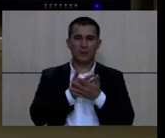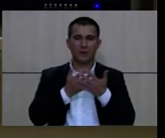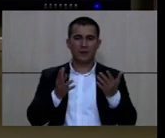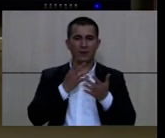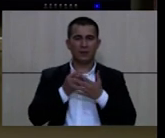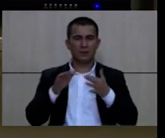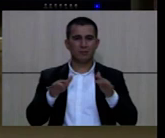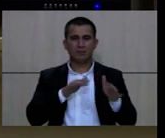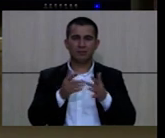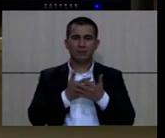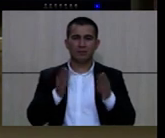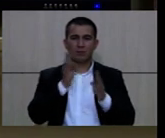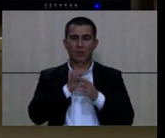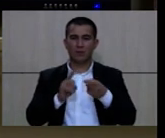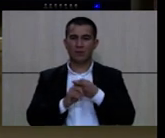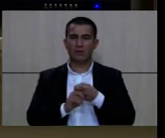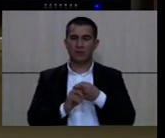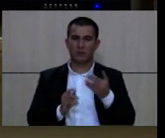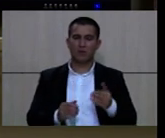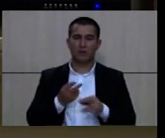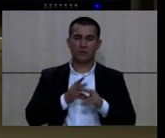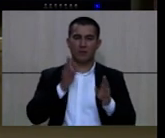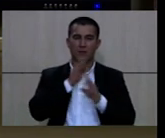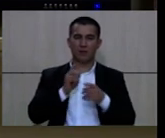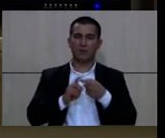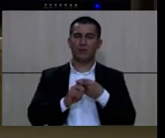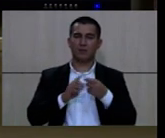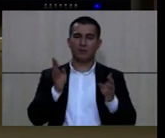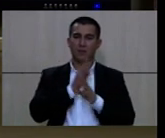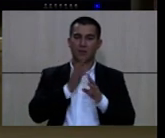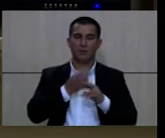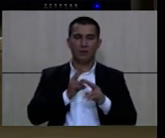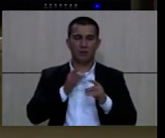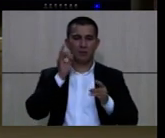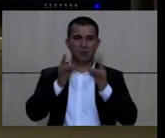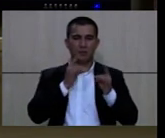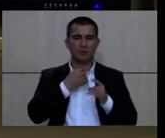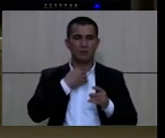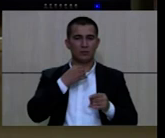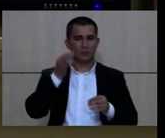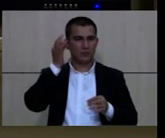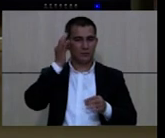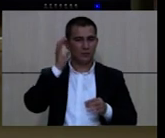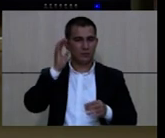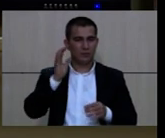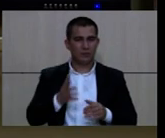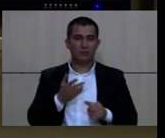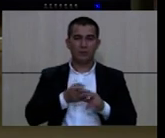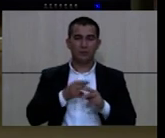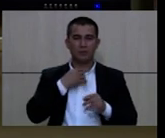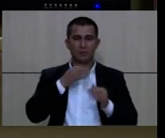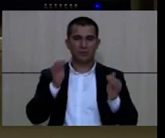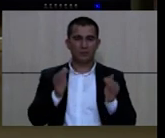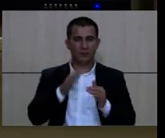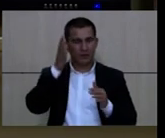harakati harorat bilan bog'liq. Demak, harorat ko'tarilishi bilan ularning tezligi oshadi. Harorat pasayishi bilan ularning tezligi kamayadi.